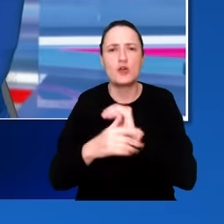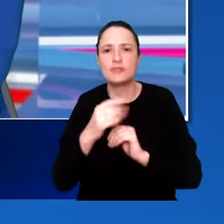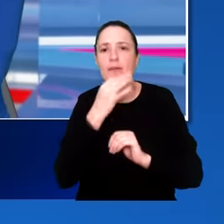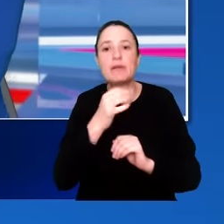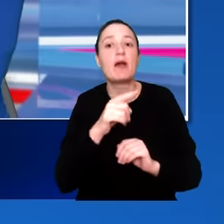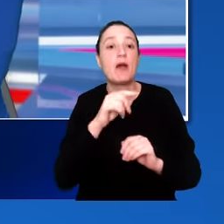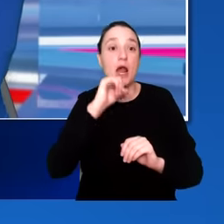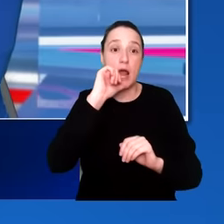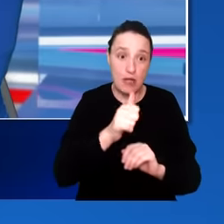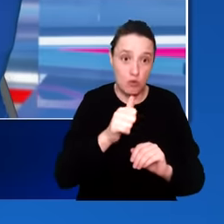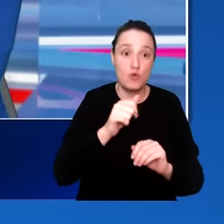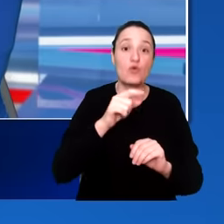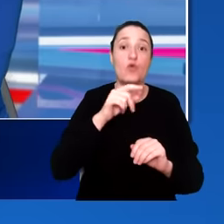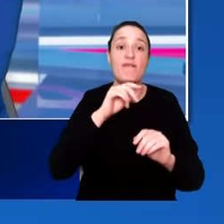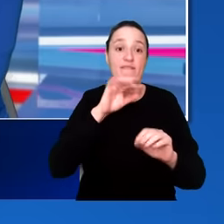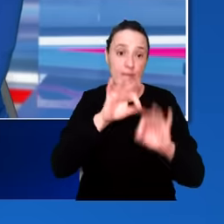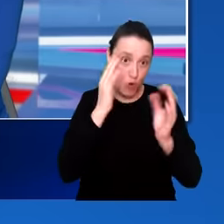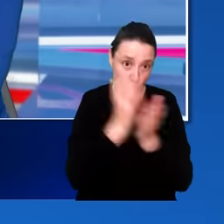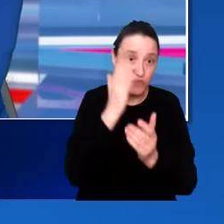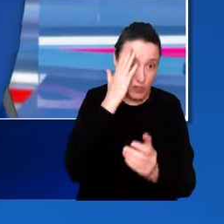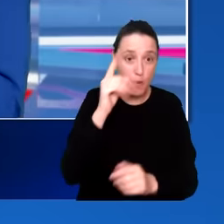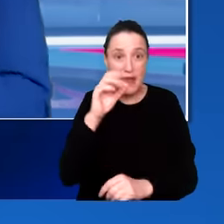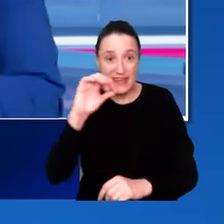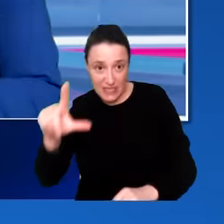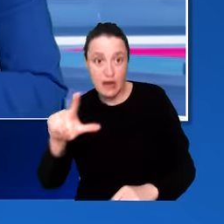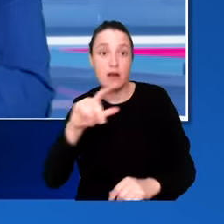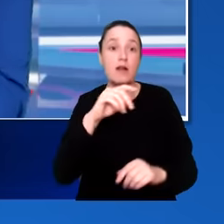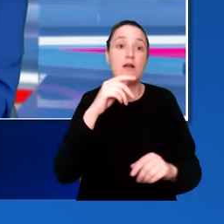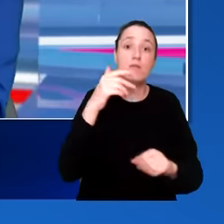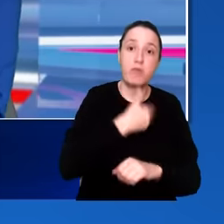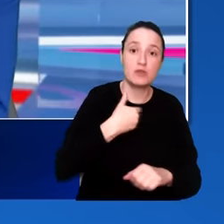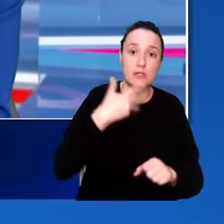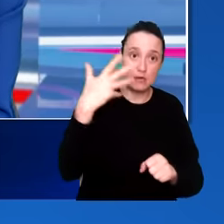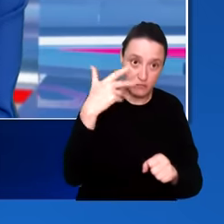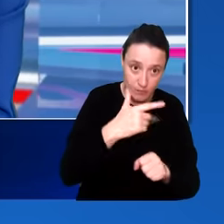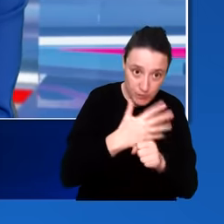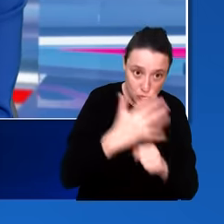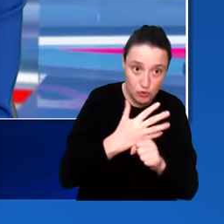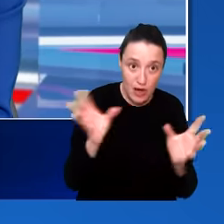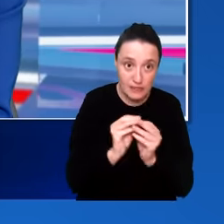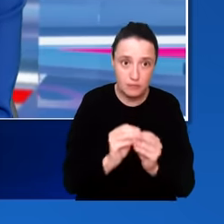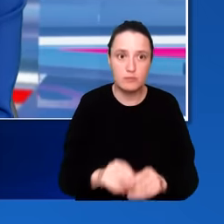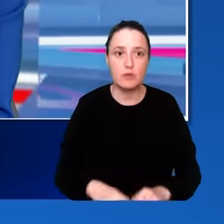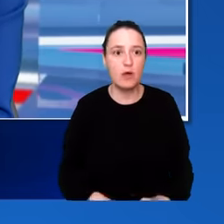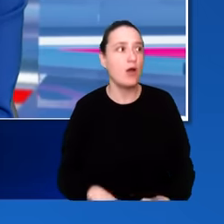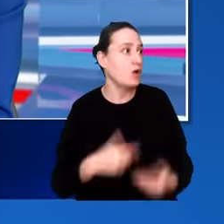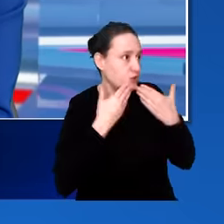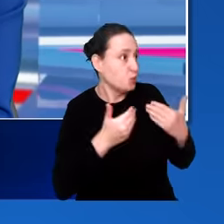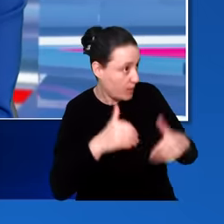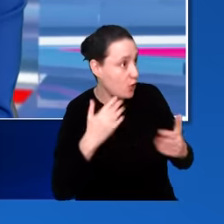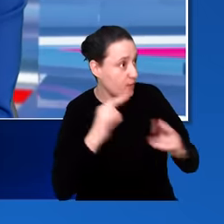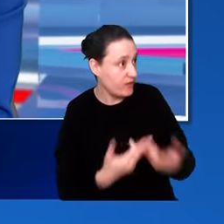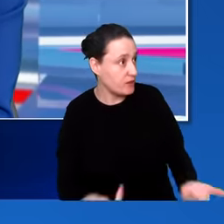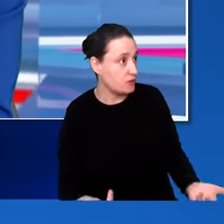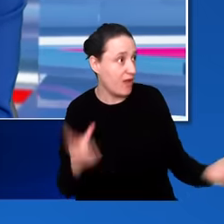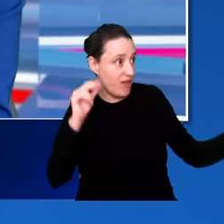razem? Tak. To tutaj już panią nie, Henik tutaj, Kloskiem, jako, tutaj jako, nie jako ma. Liderką. Przepraszam, pani poseł. No właśnie, chciałabym odpowiedzieć, ale tak, pan to tak szybciutko,